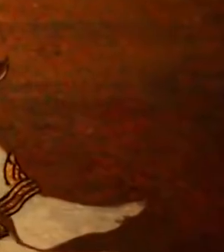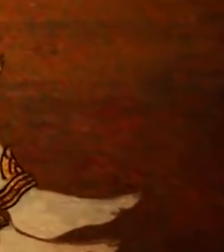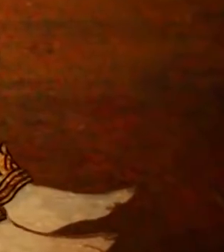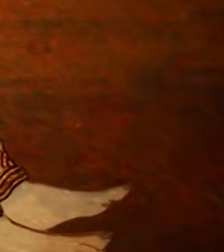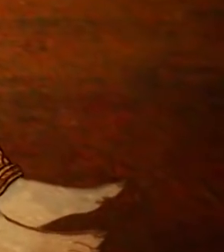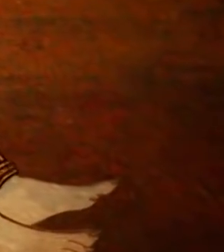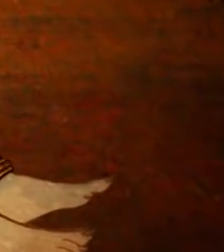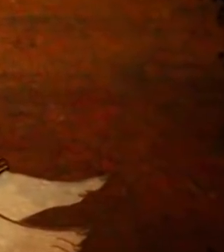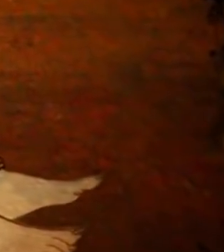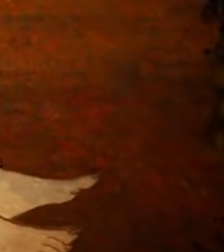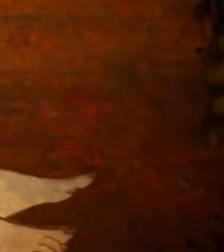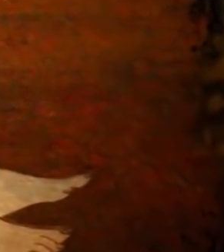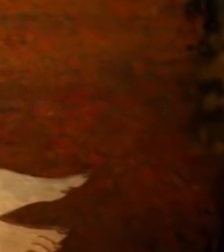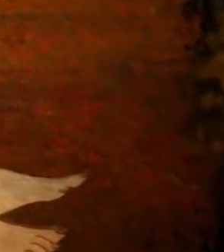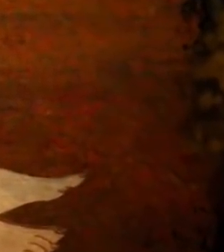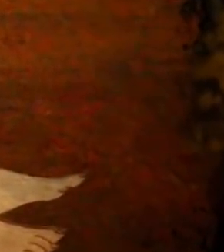ก.พ